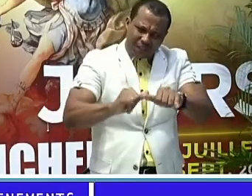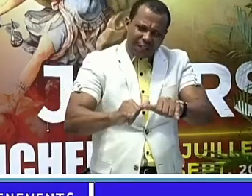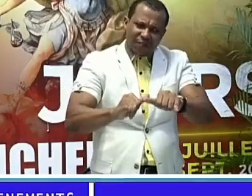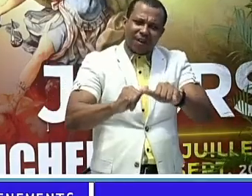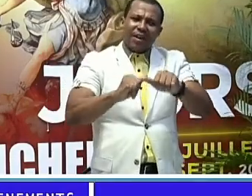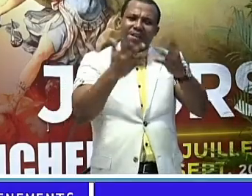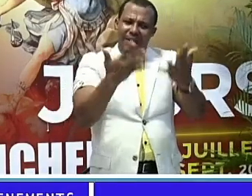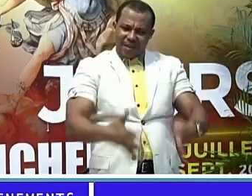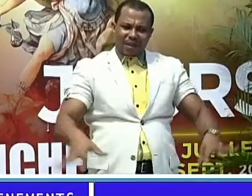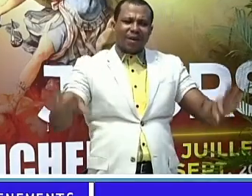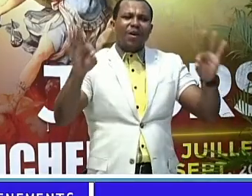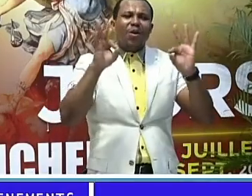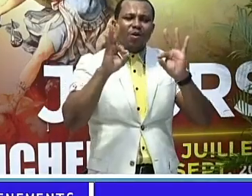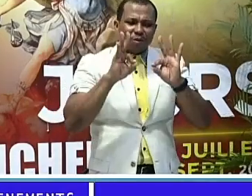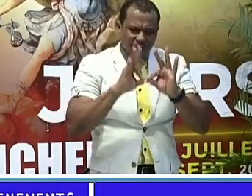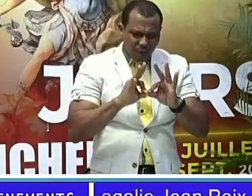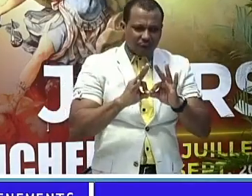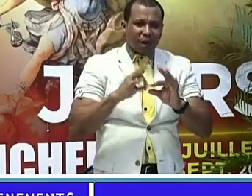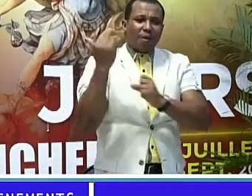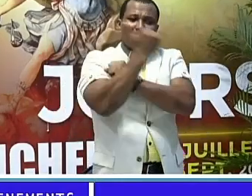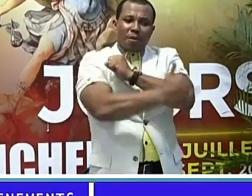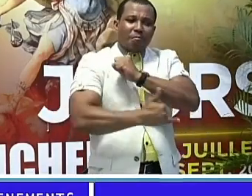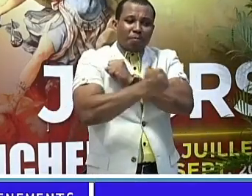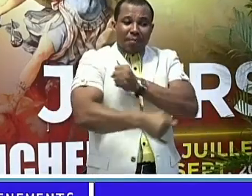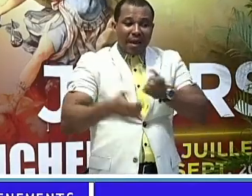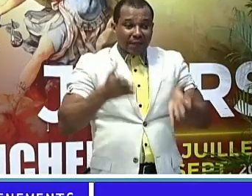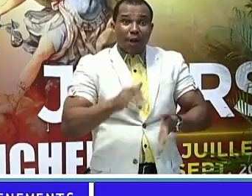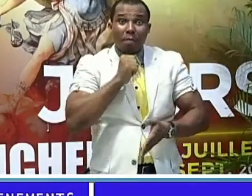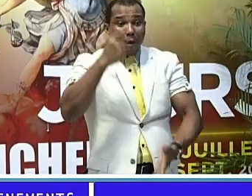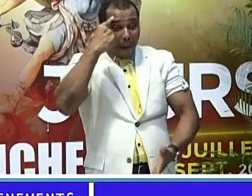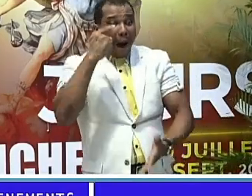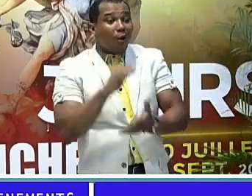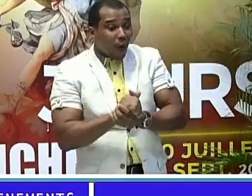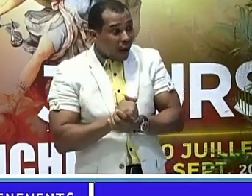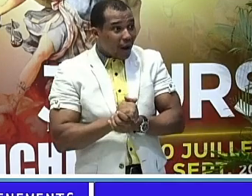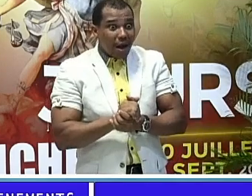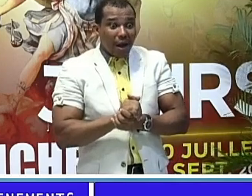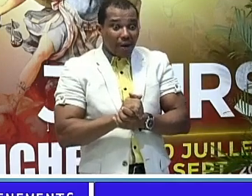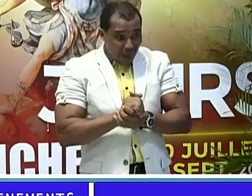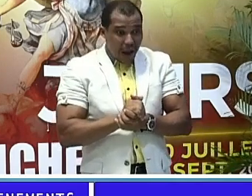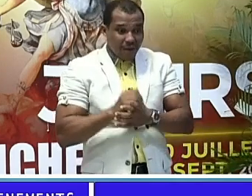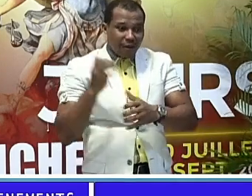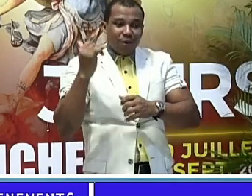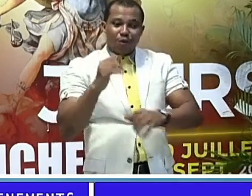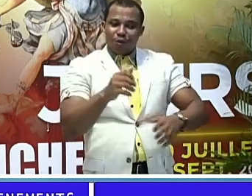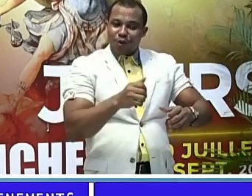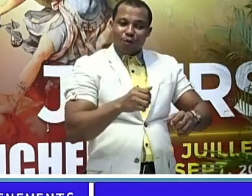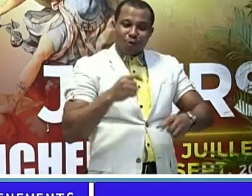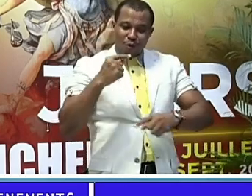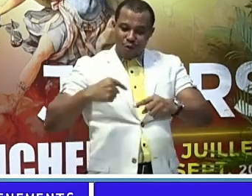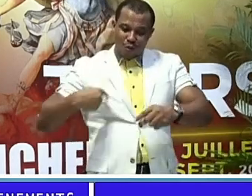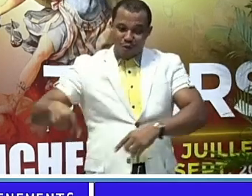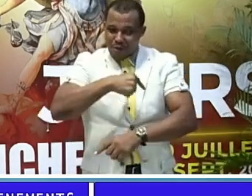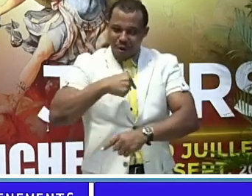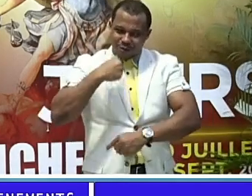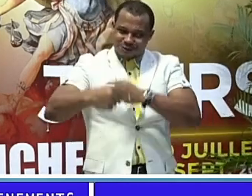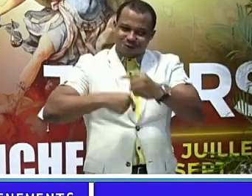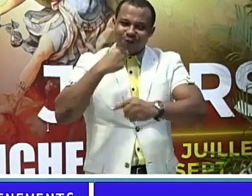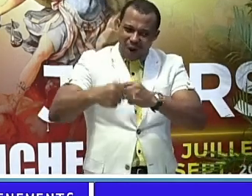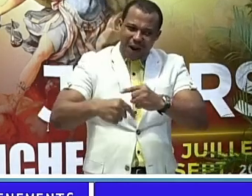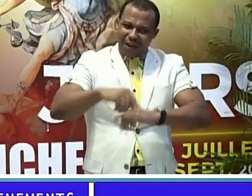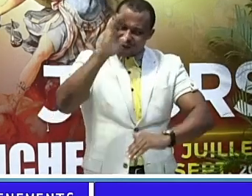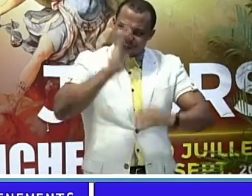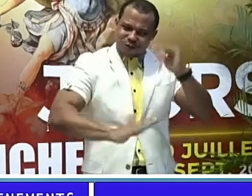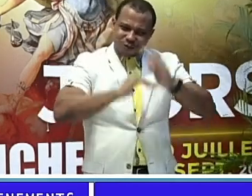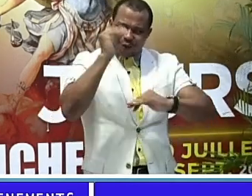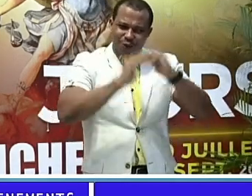café. Même paysan, chrétien, on n'a pas quoi, on va avec café la cali, non? Nous monter, nous faire bel travail. Là, Madame Claudine Natal peinture,